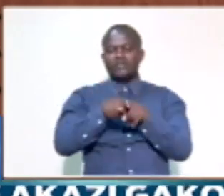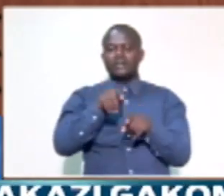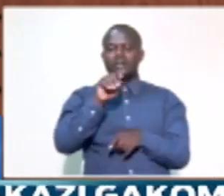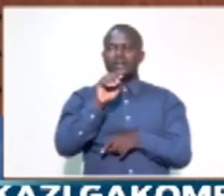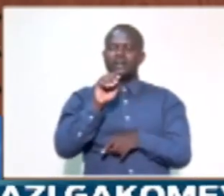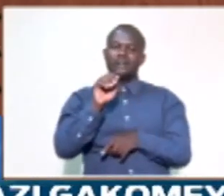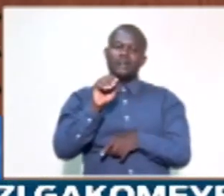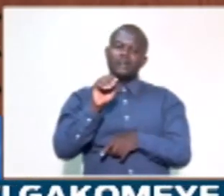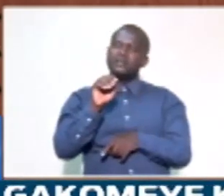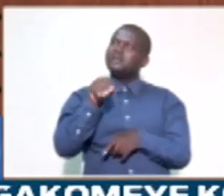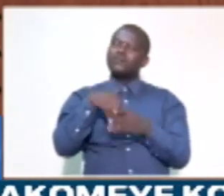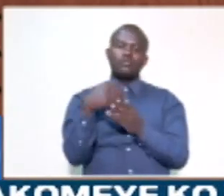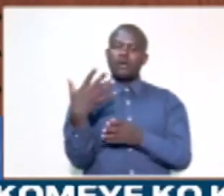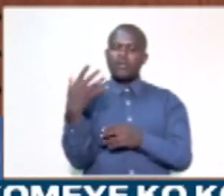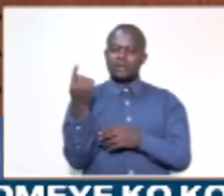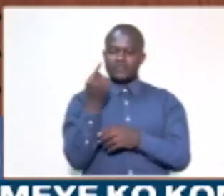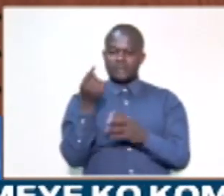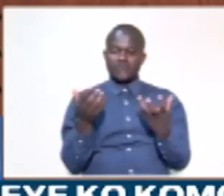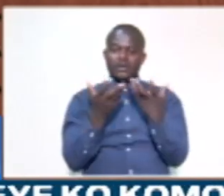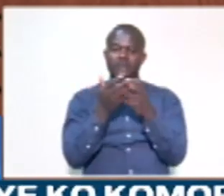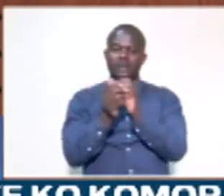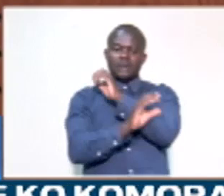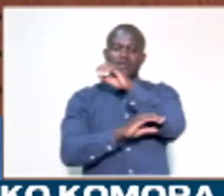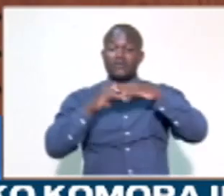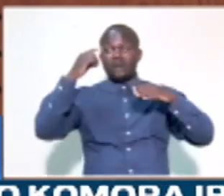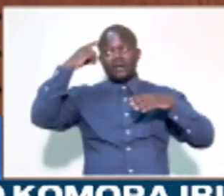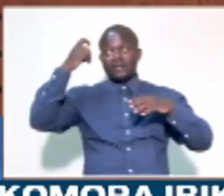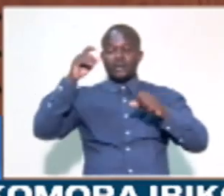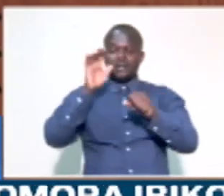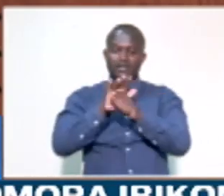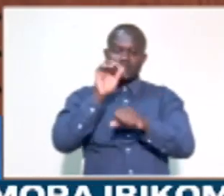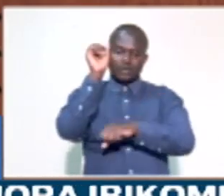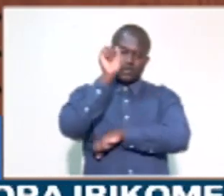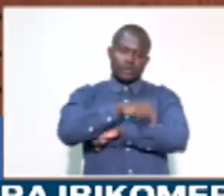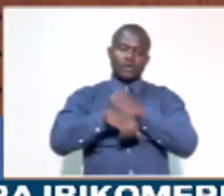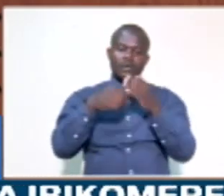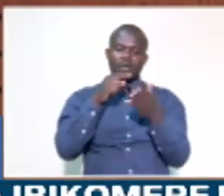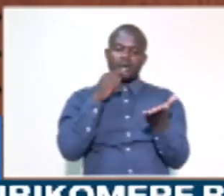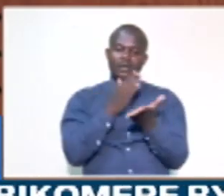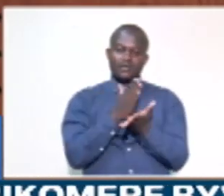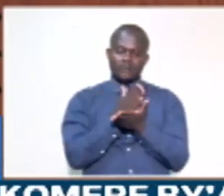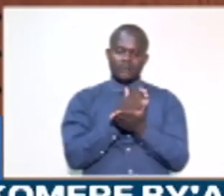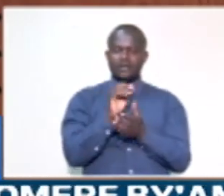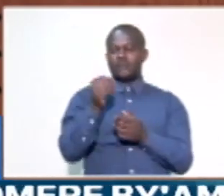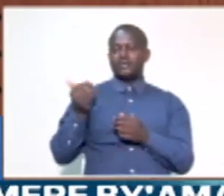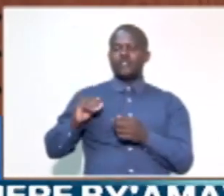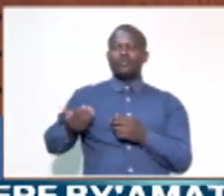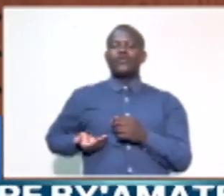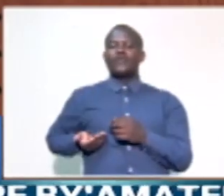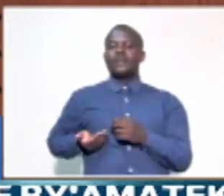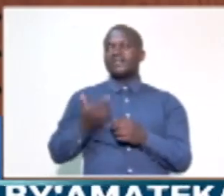ni ku rupapuro gusa. Undi nawe ati kwihuza kuri bihugu ni inzozi cyane kuruta uko byaba ari ukuri. Undi mugore nawe